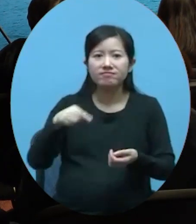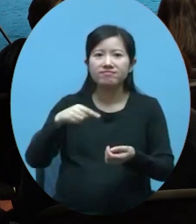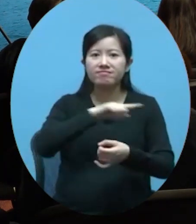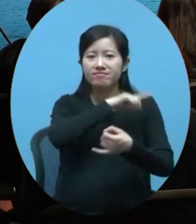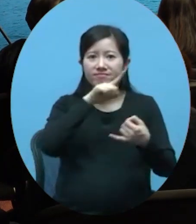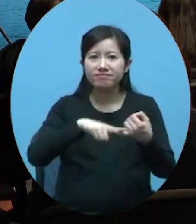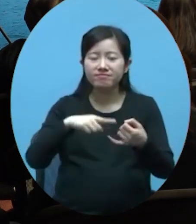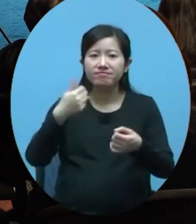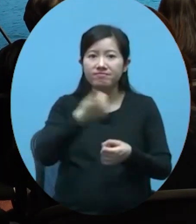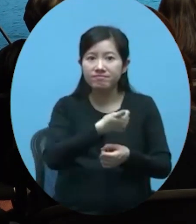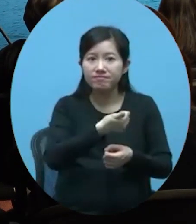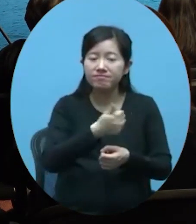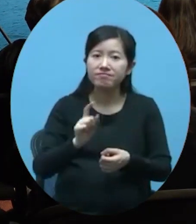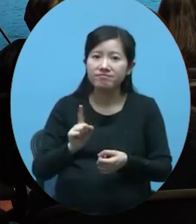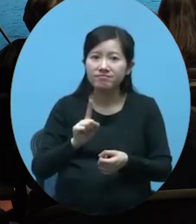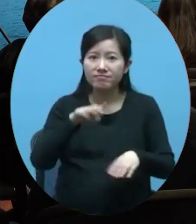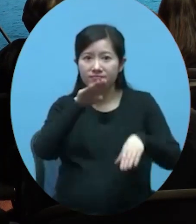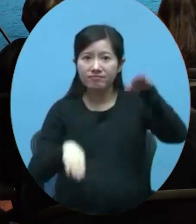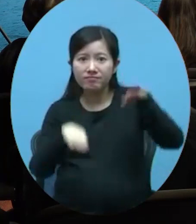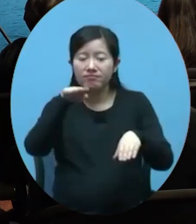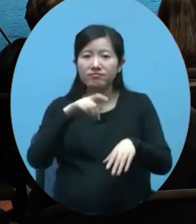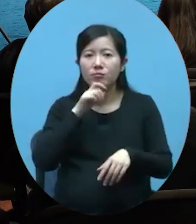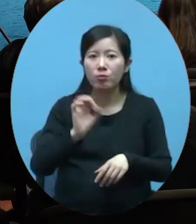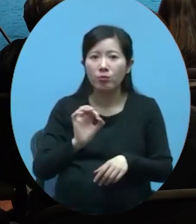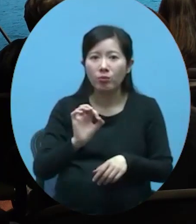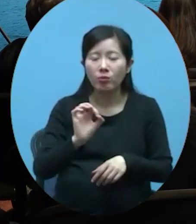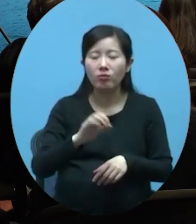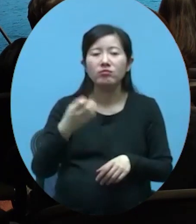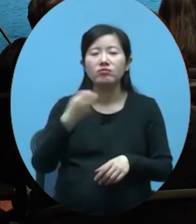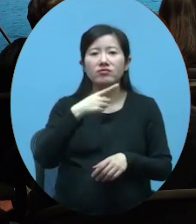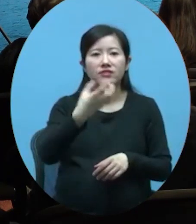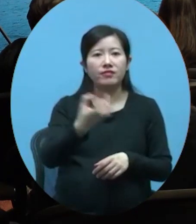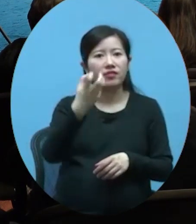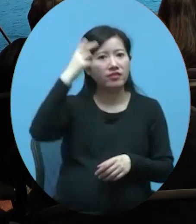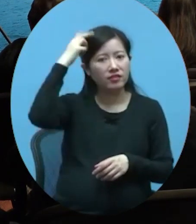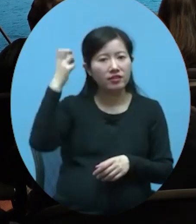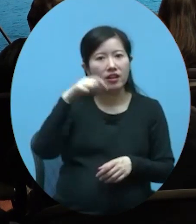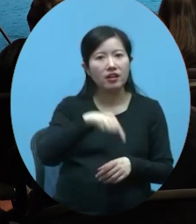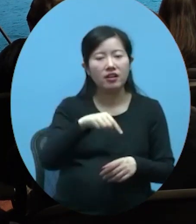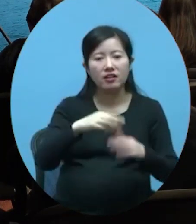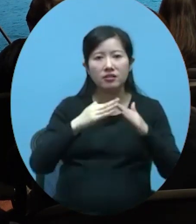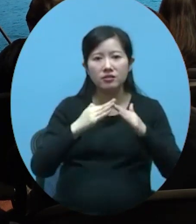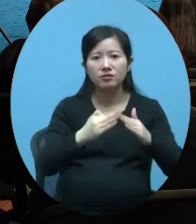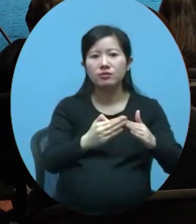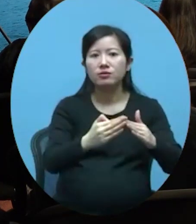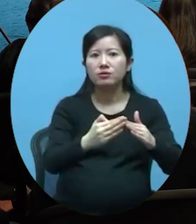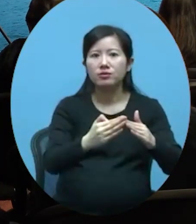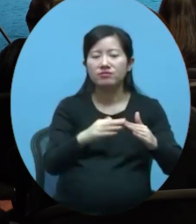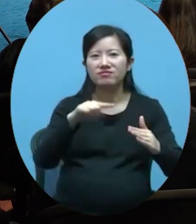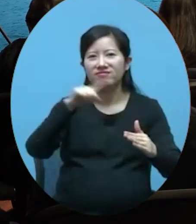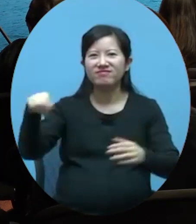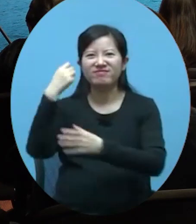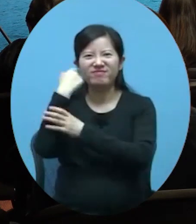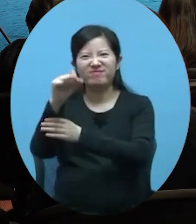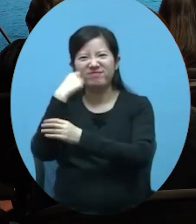第三就是想問回關於晉陽村那裡其實剛才記者朋友都有問到就是現在那個情況市民似乎反對聲